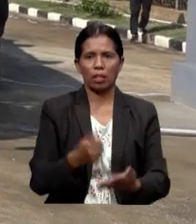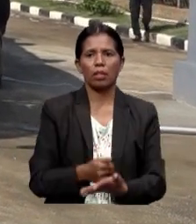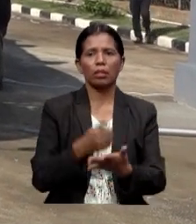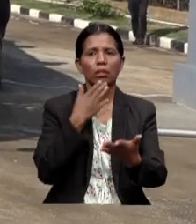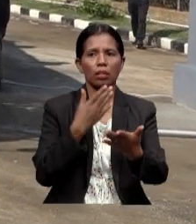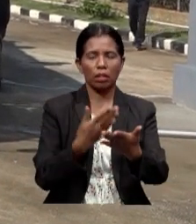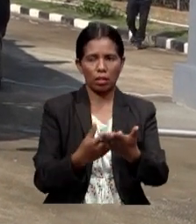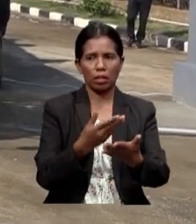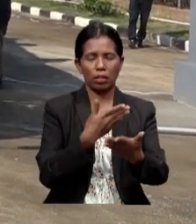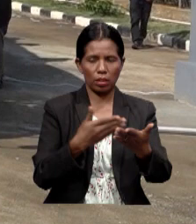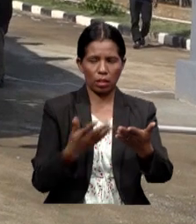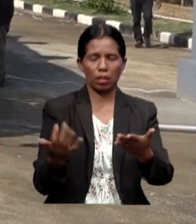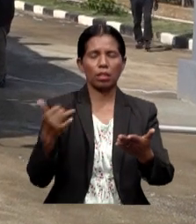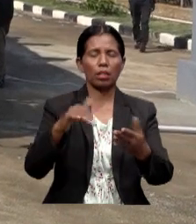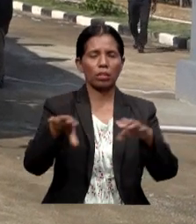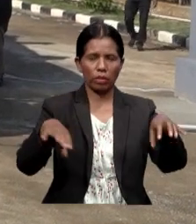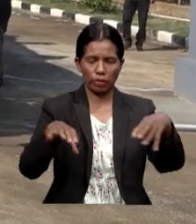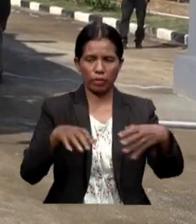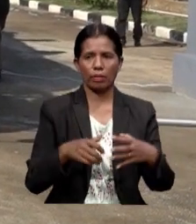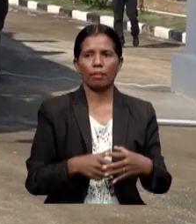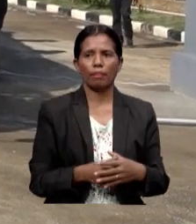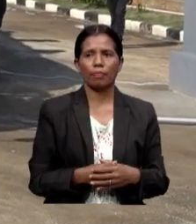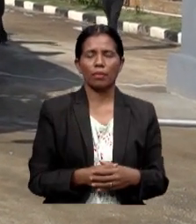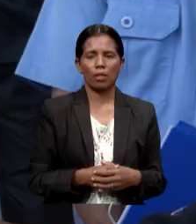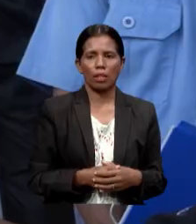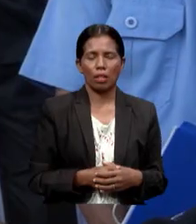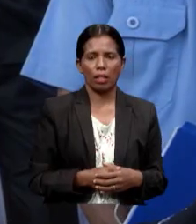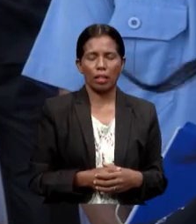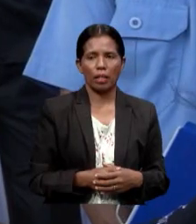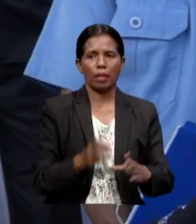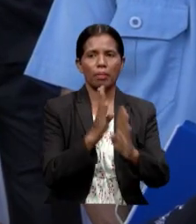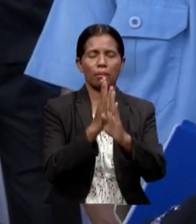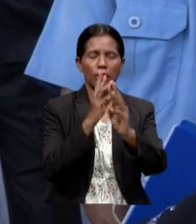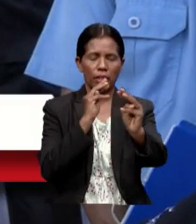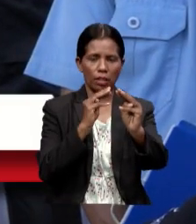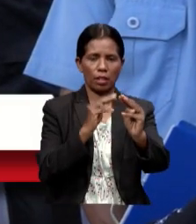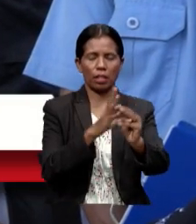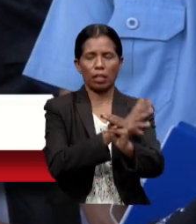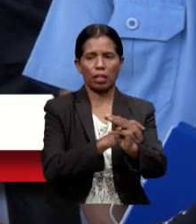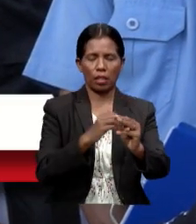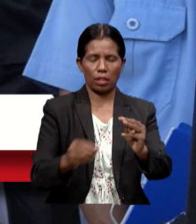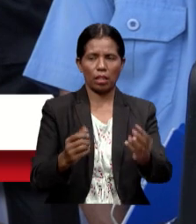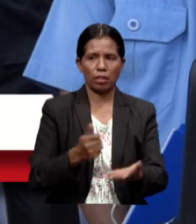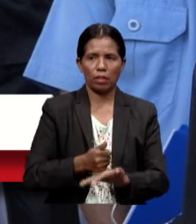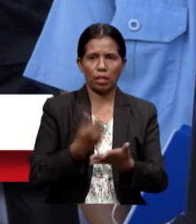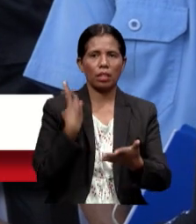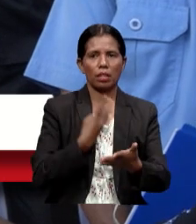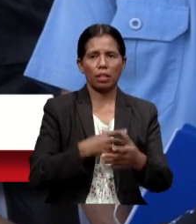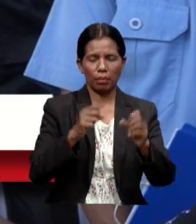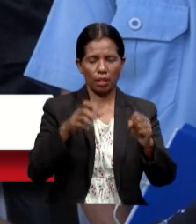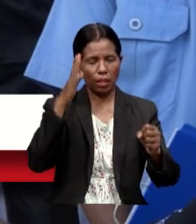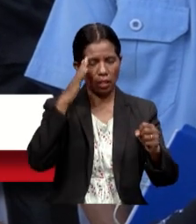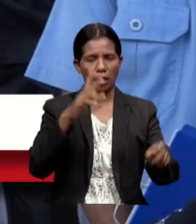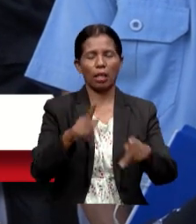kelitan Alfandega ni serviso. Brisne automaticamente facilita tamba weight brisne ne i na vaita bel hatene torna la